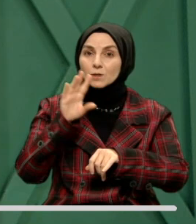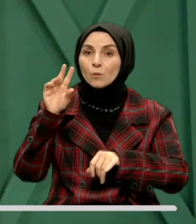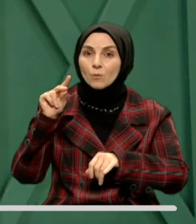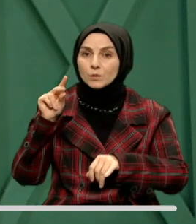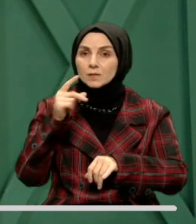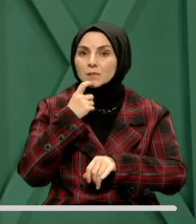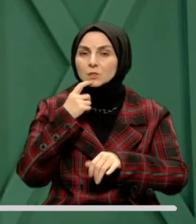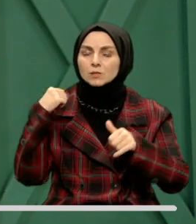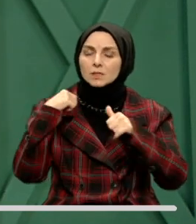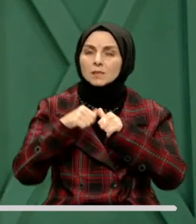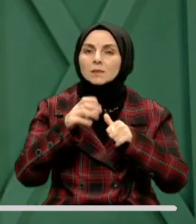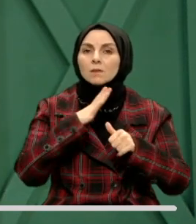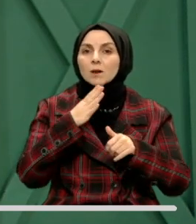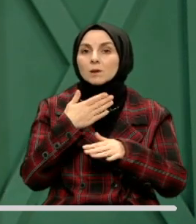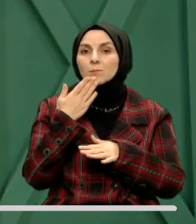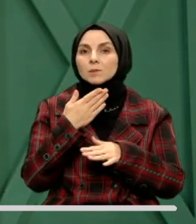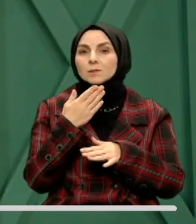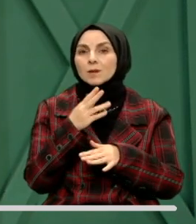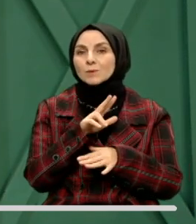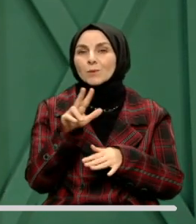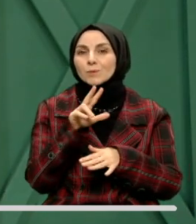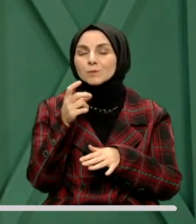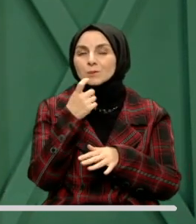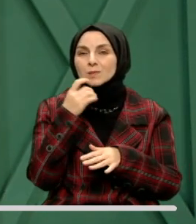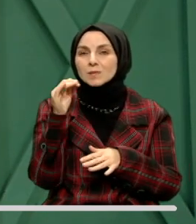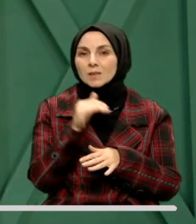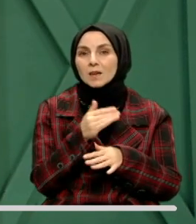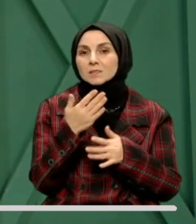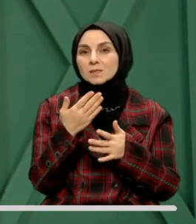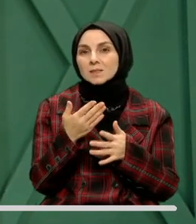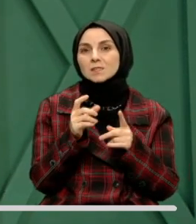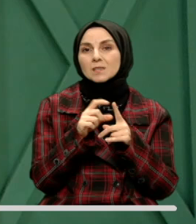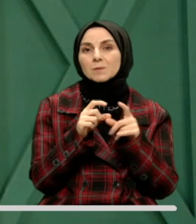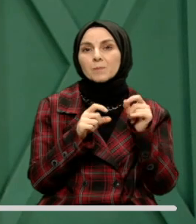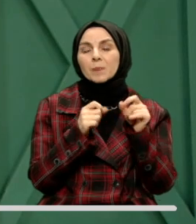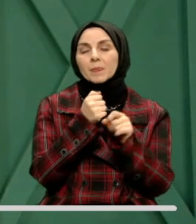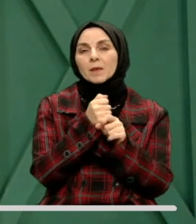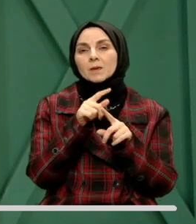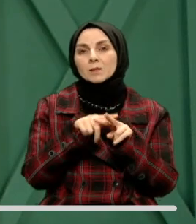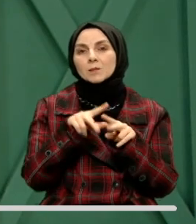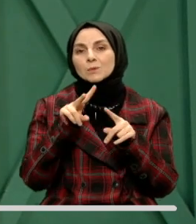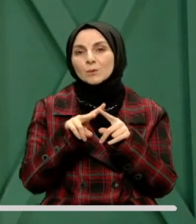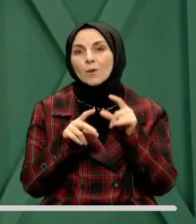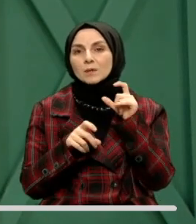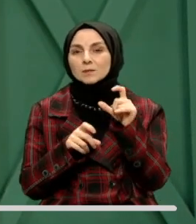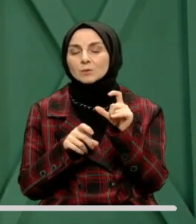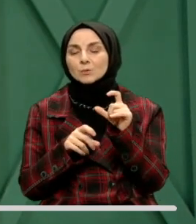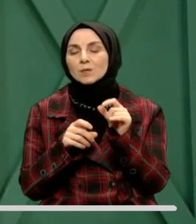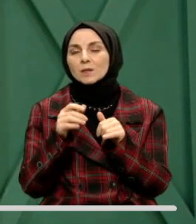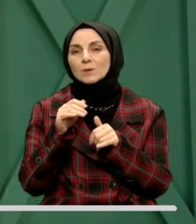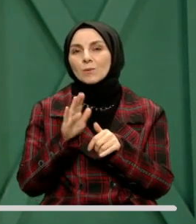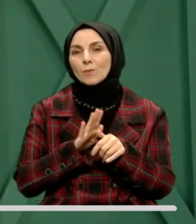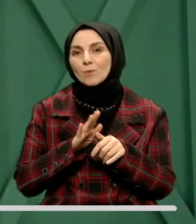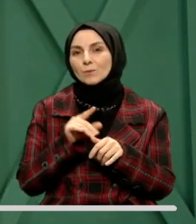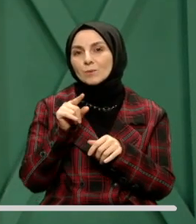Yine de var tabii ki. İnsan 30 yaşına, 50 yaşına geldi ama mesela Doğan Cüceloğlu benim için çok güzel bir örnek. Kaç yaşına